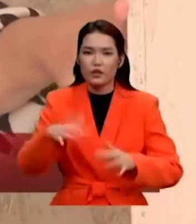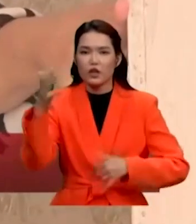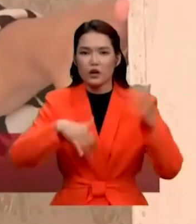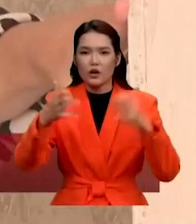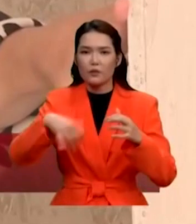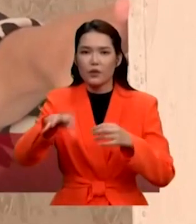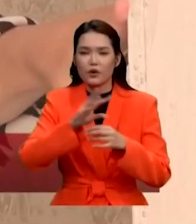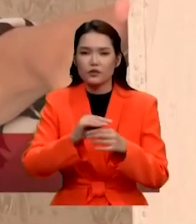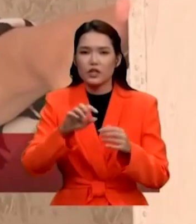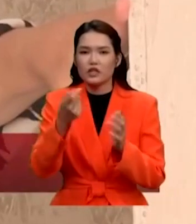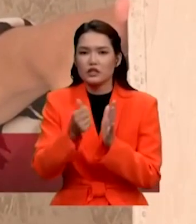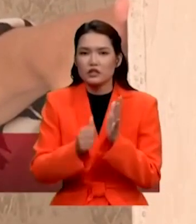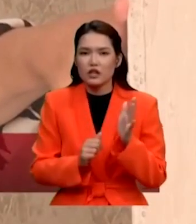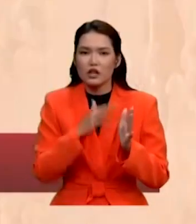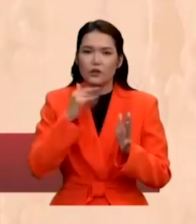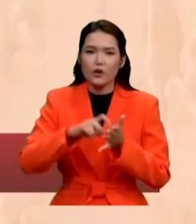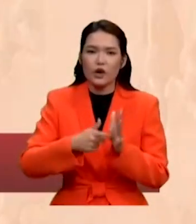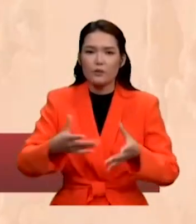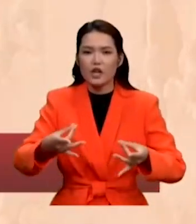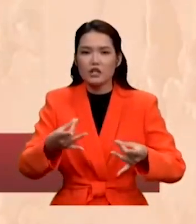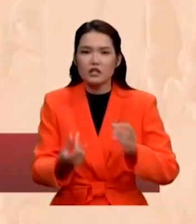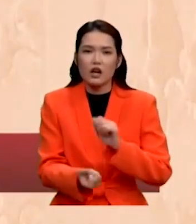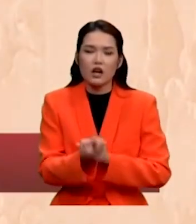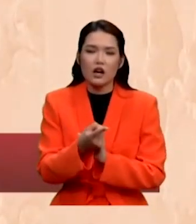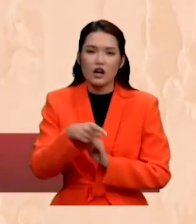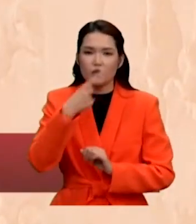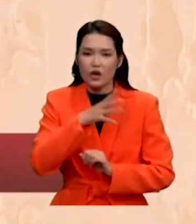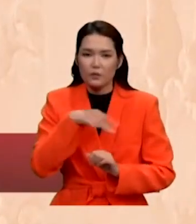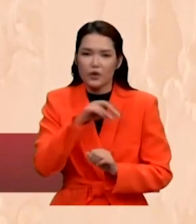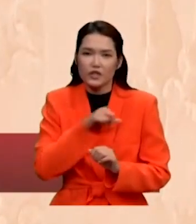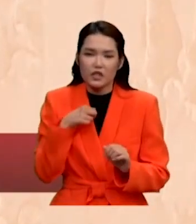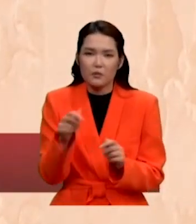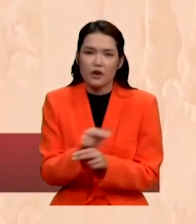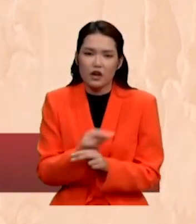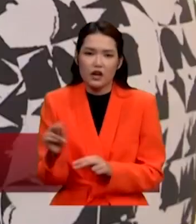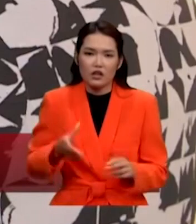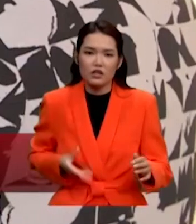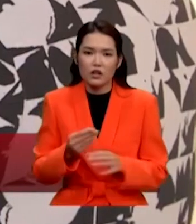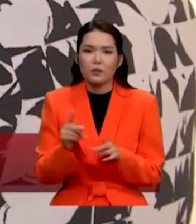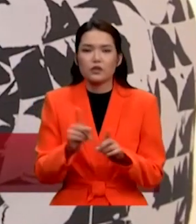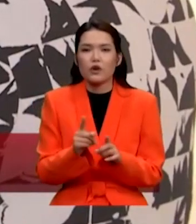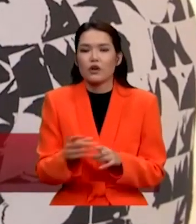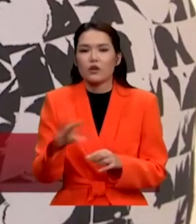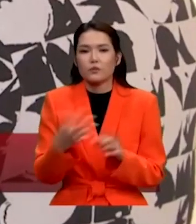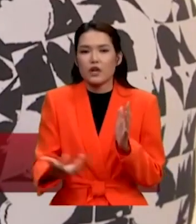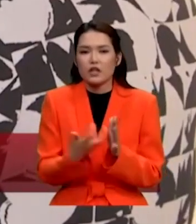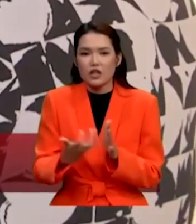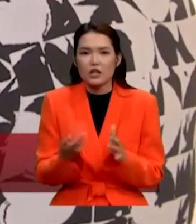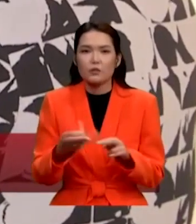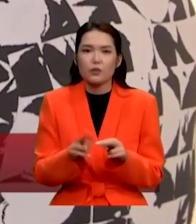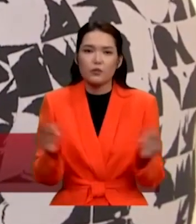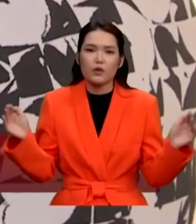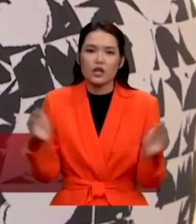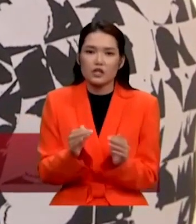вообще пропускали дождь в комнаты. Говорят, в подъезде кафель сами положили, но на фасад финансов не хватило. Поэтому и попросили провести в их